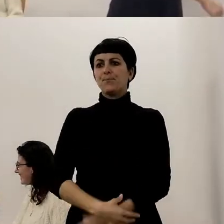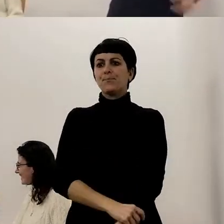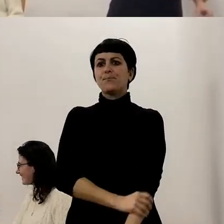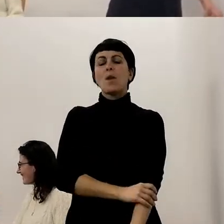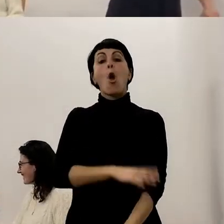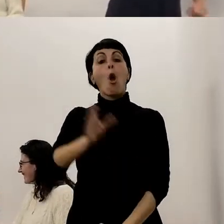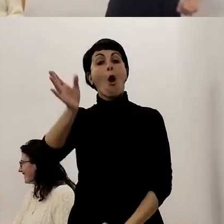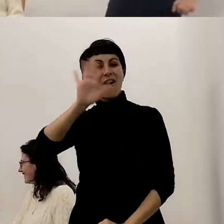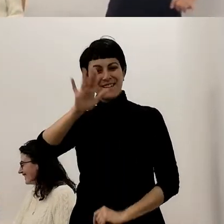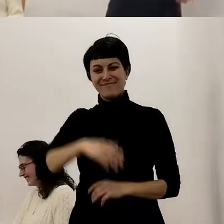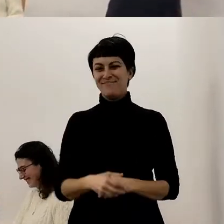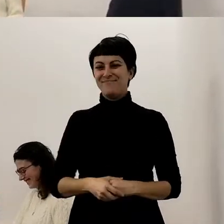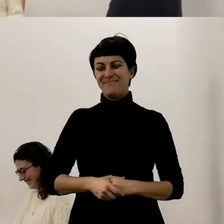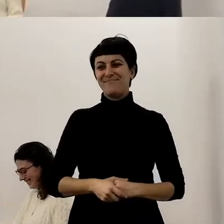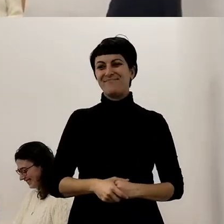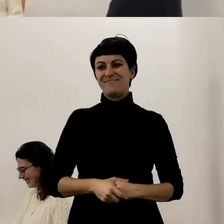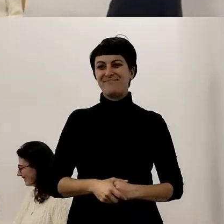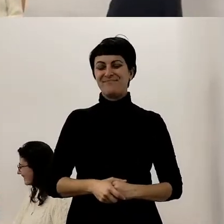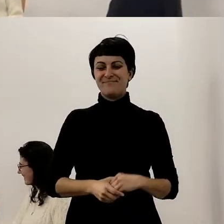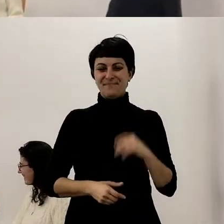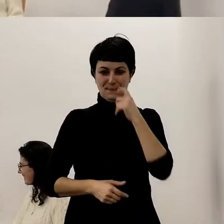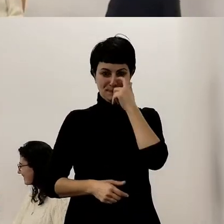Hola.